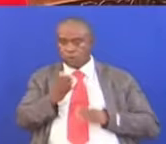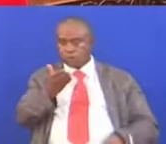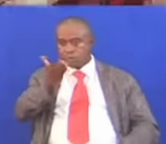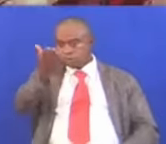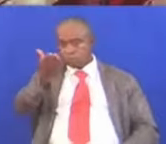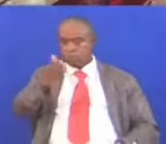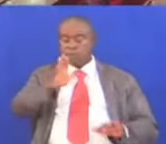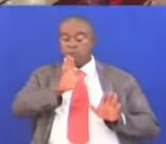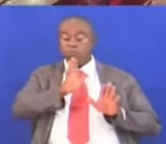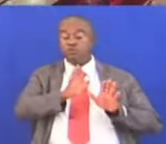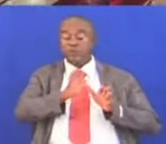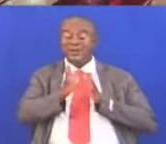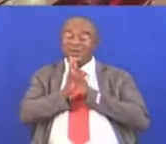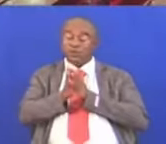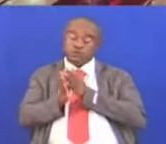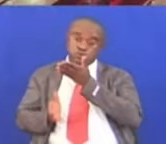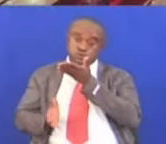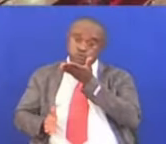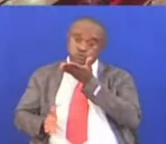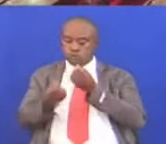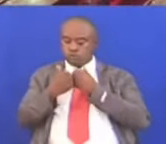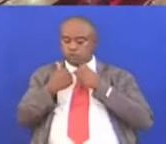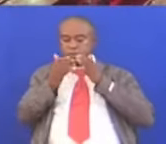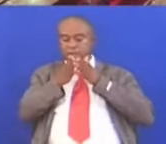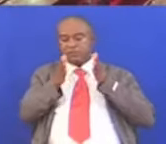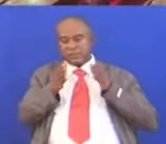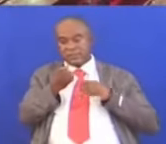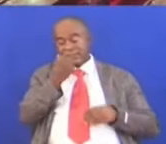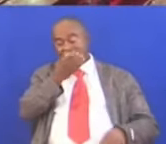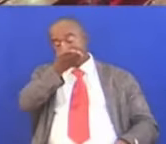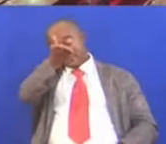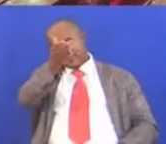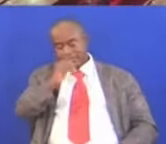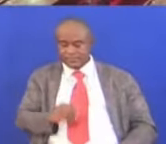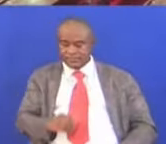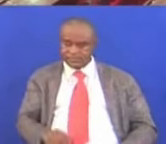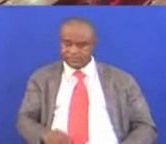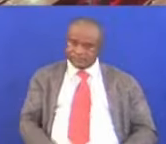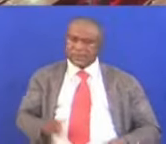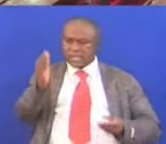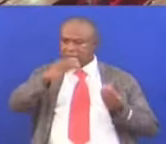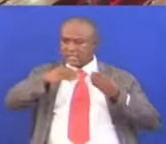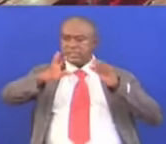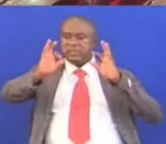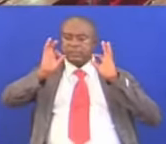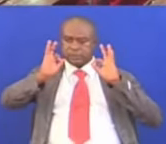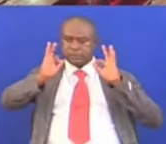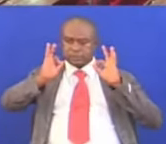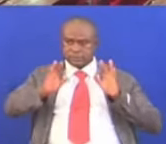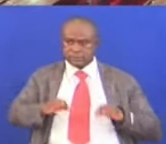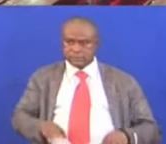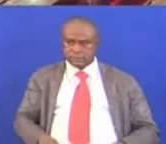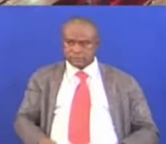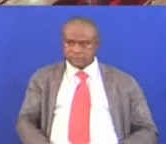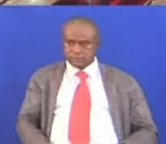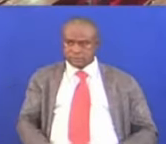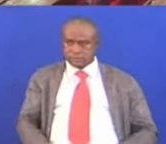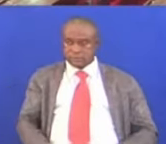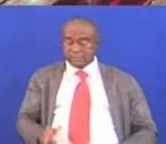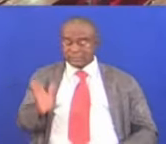watu sesimi kwa kuna nae taarifa mzungu ni